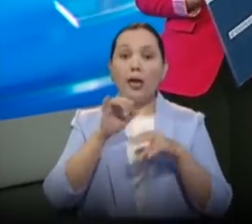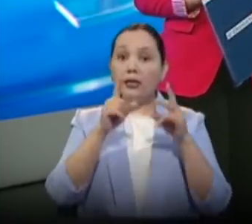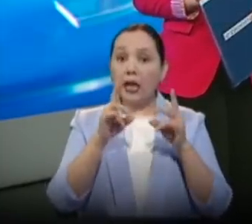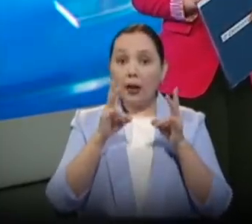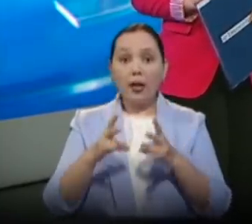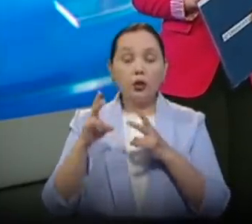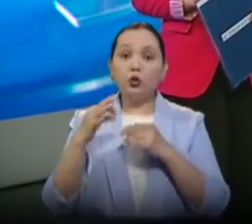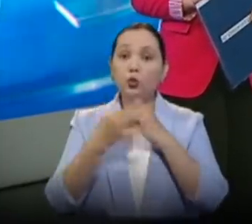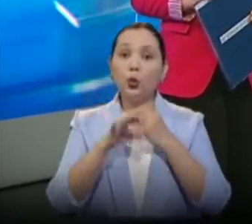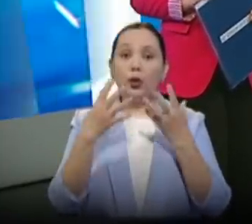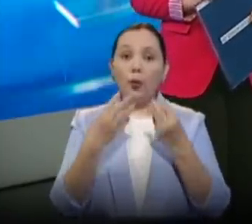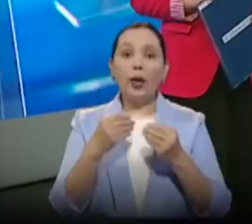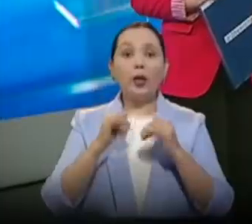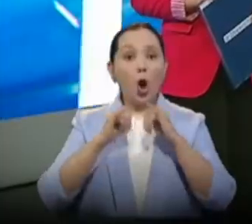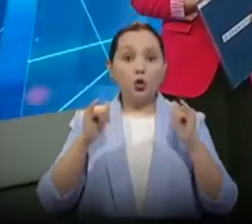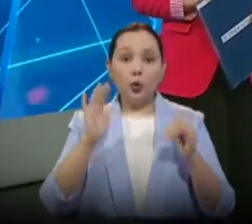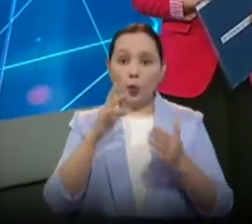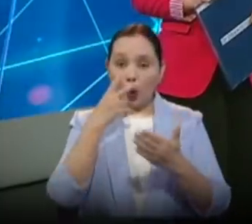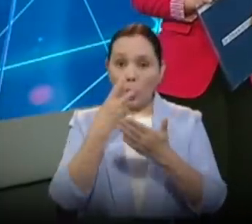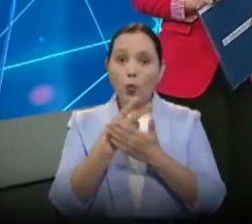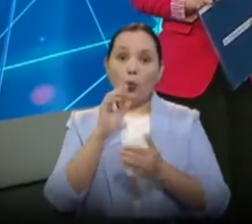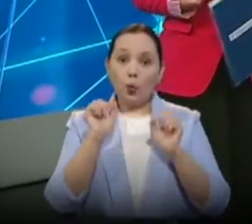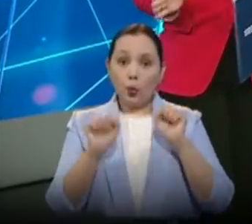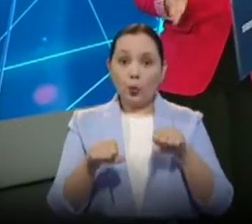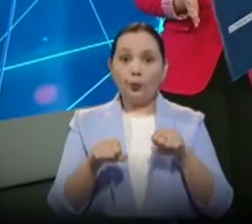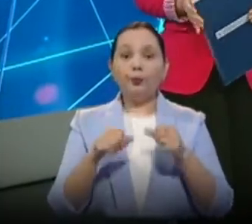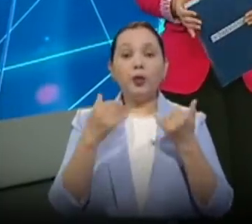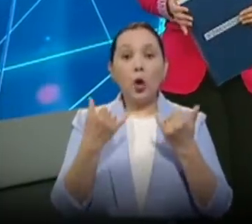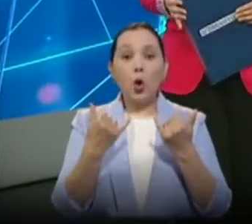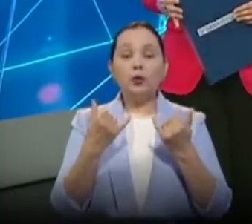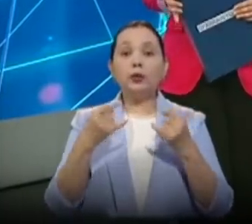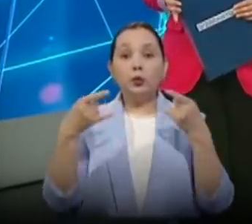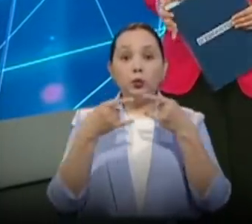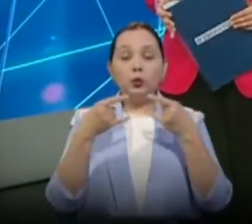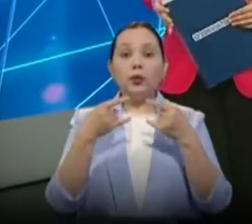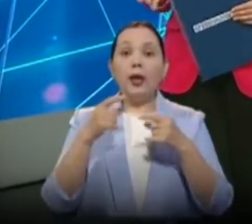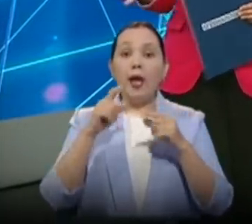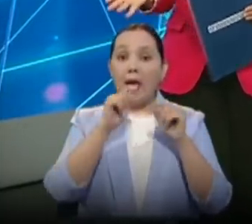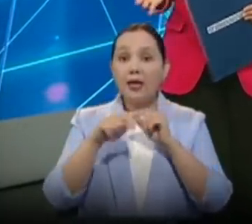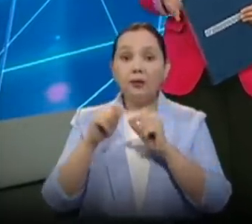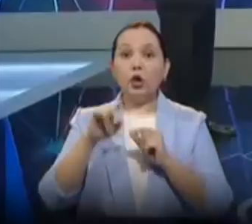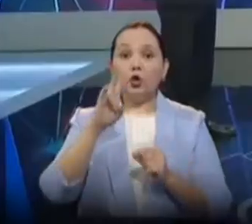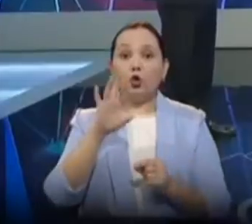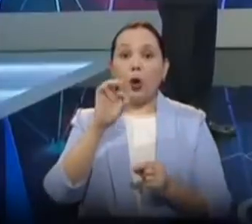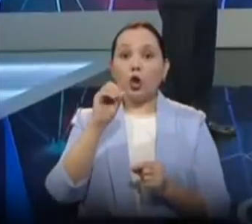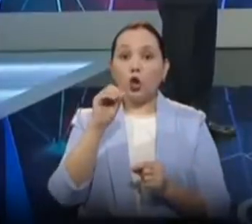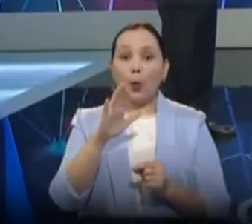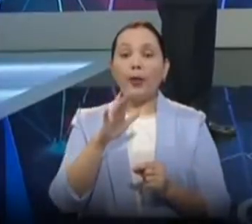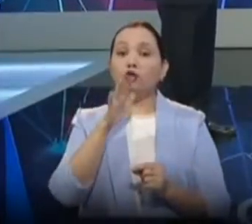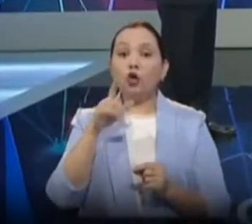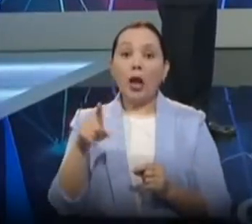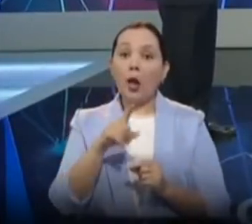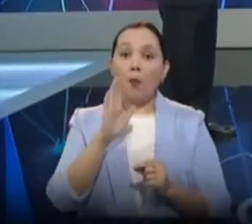динамикасининг сўнги пайтларда кескин ошиб борётганидан ҳам кўришингиз мумкин. Ҳозиргина студиямизга ташриф буйрган экспертимиз Нурмат Отабековда